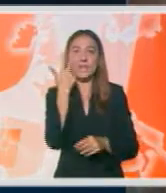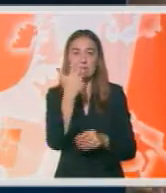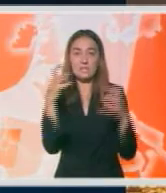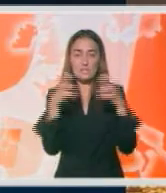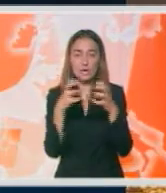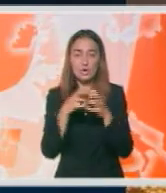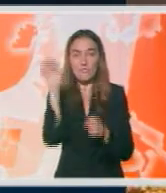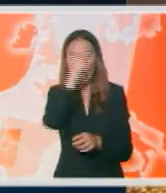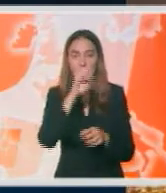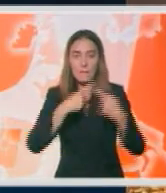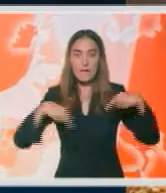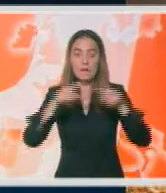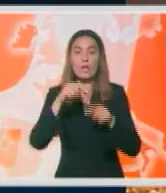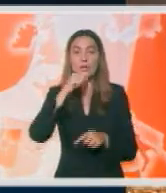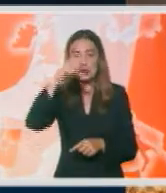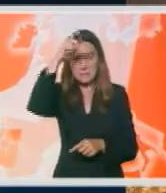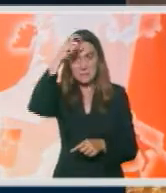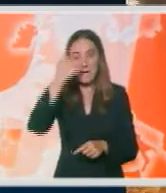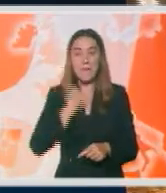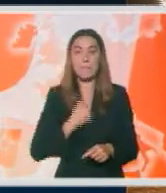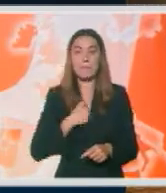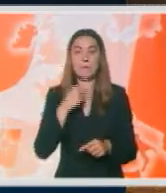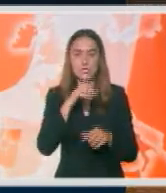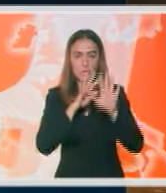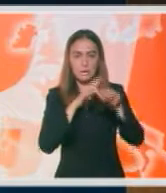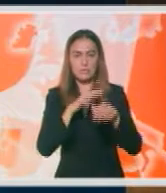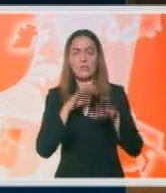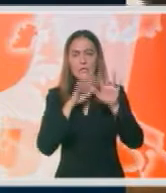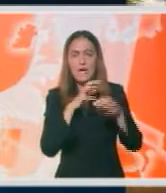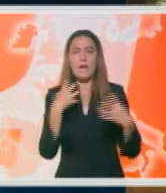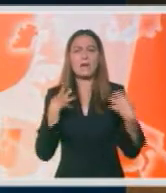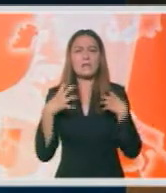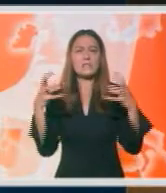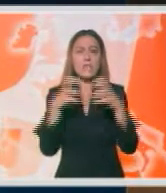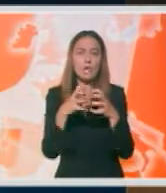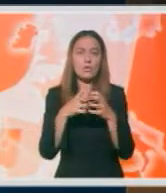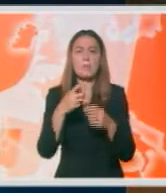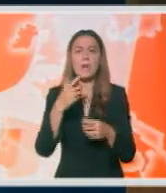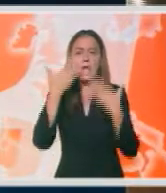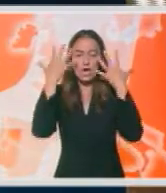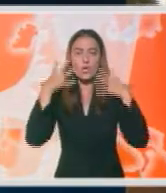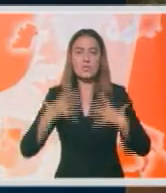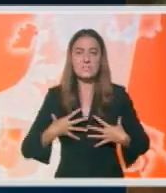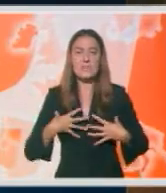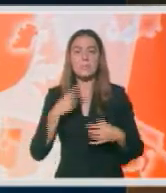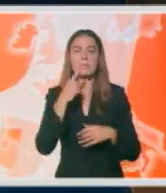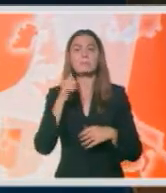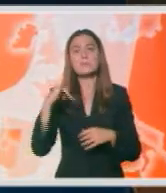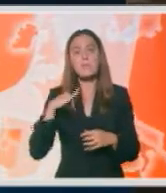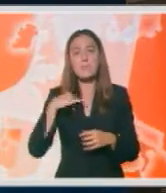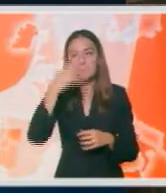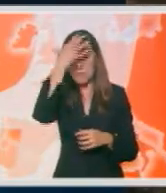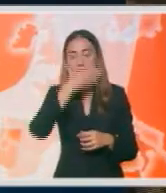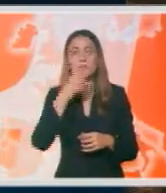grupa iz Evrope, regiona i Srbije. Banjskom promenadom defilovale su karnevalske grupe u atraktivnim kostimima sa zanimljivim maskama